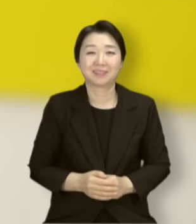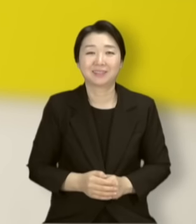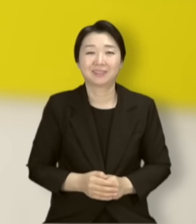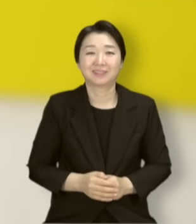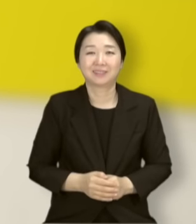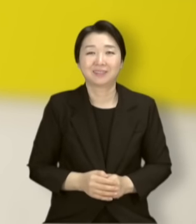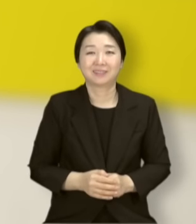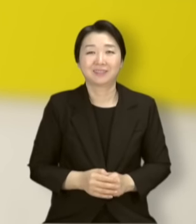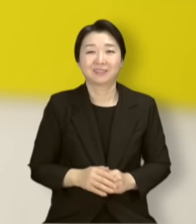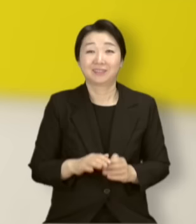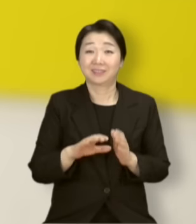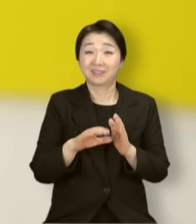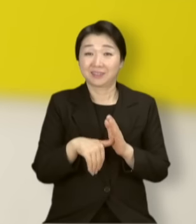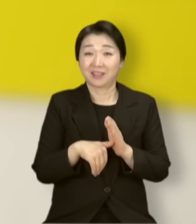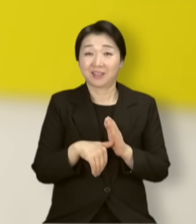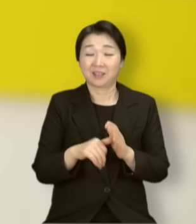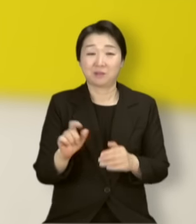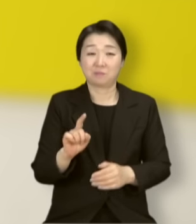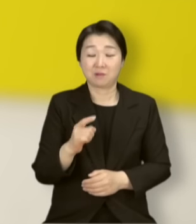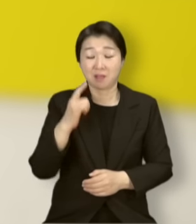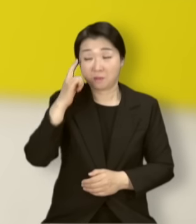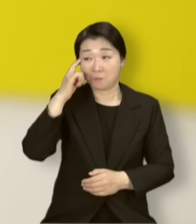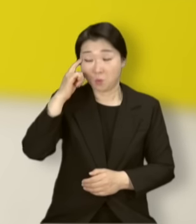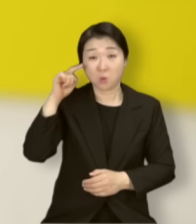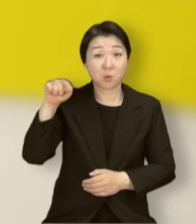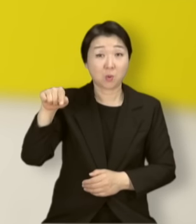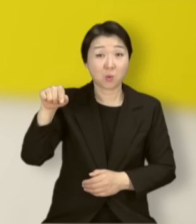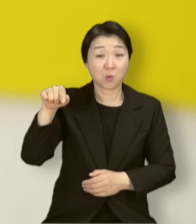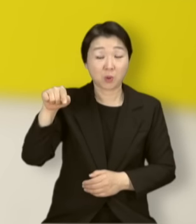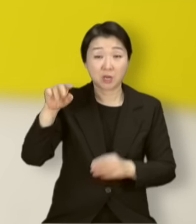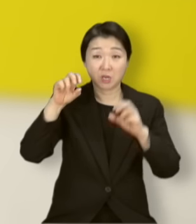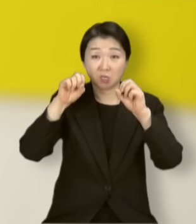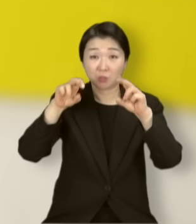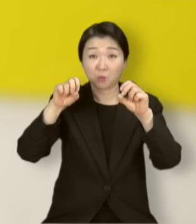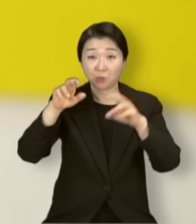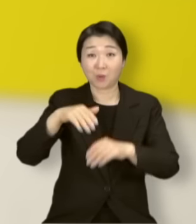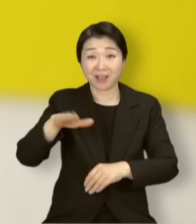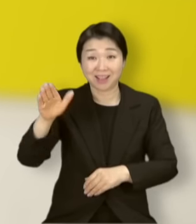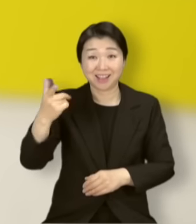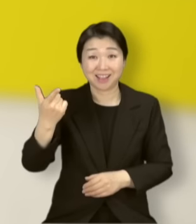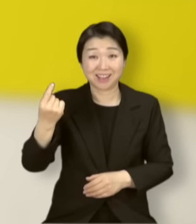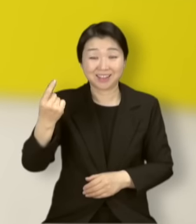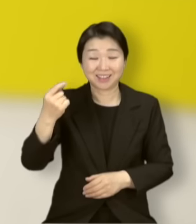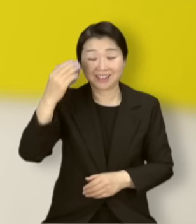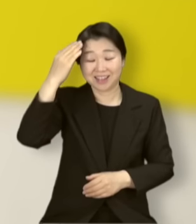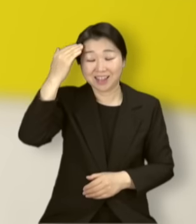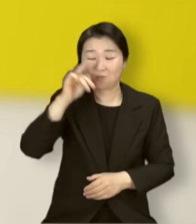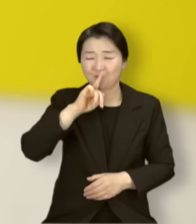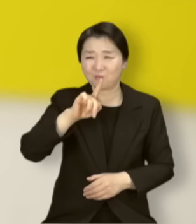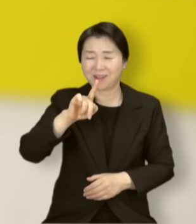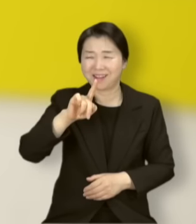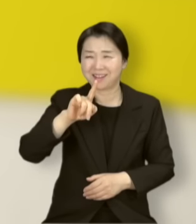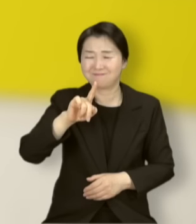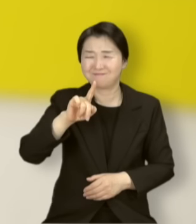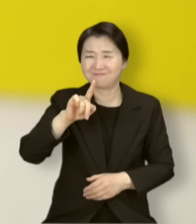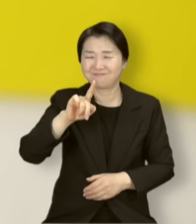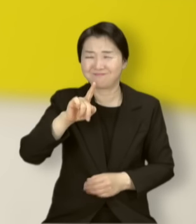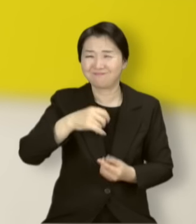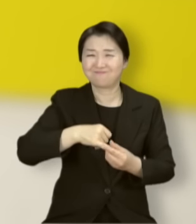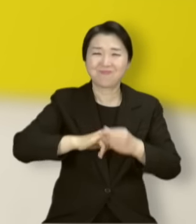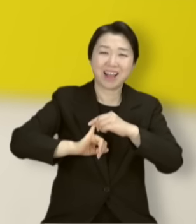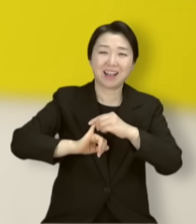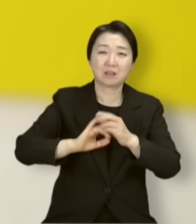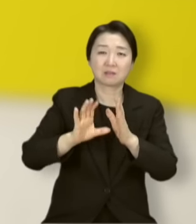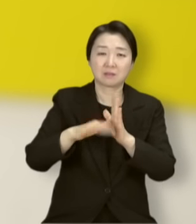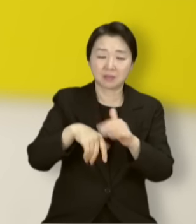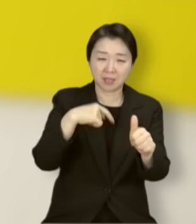그때만 해도 아주 아니 몽골에 저 선교도 하러 가는데 네. 한국말 못해도 그거 가르쳐가지고 보내면